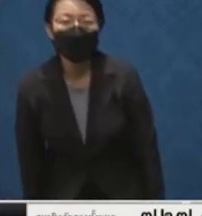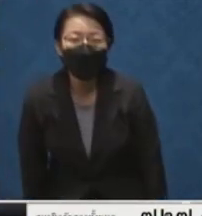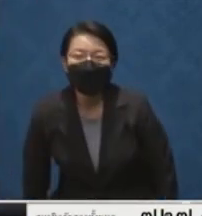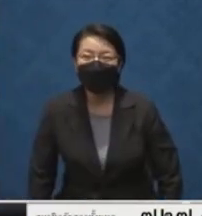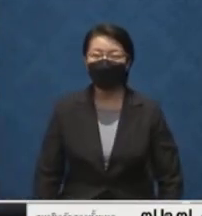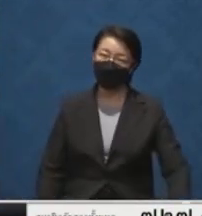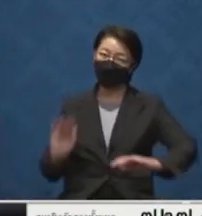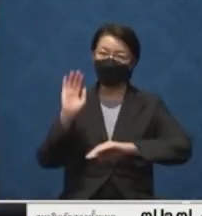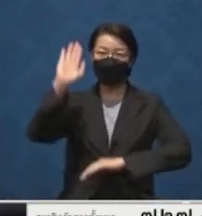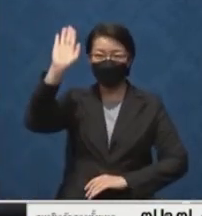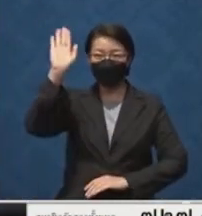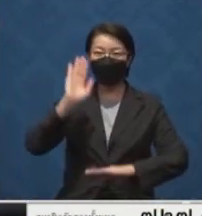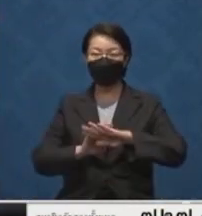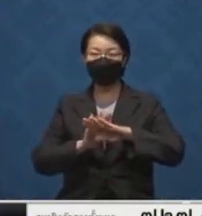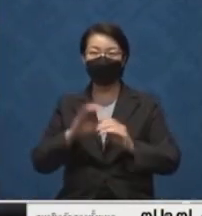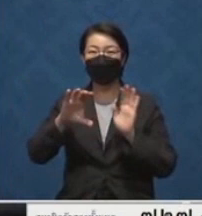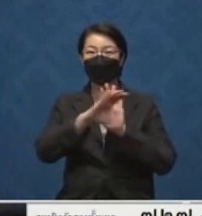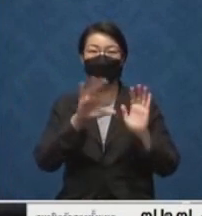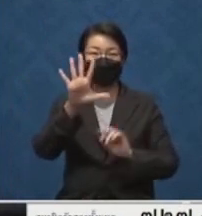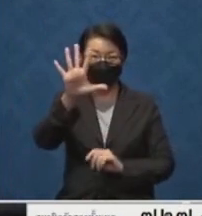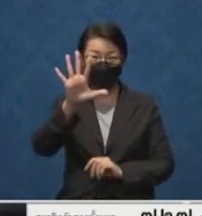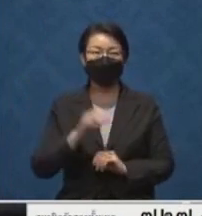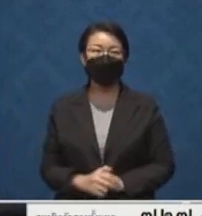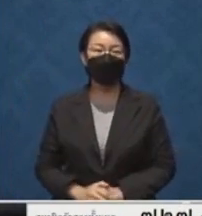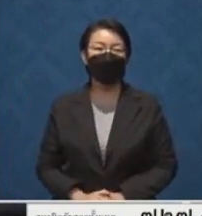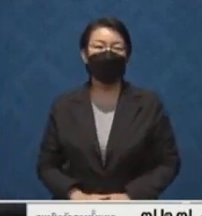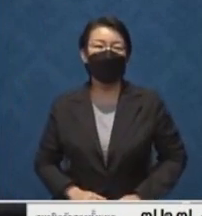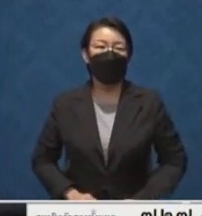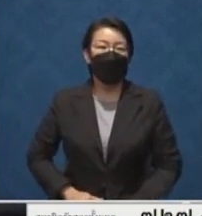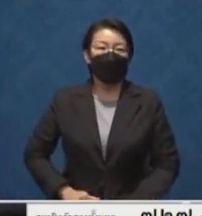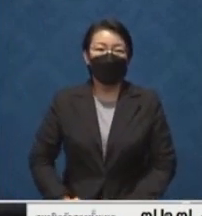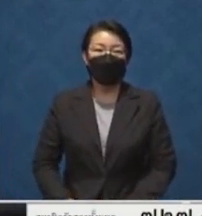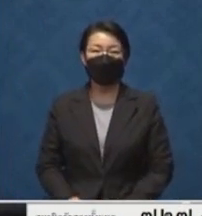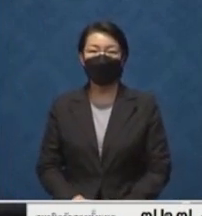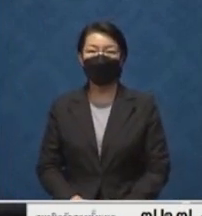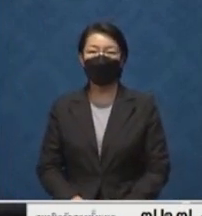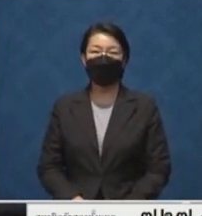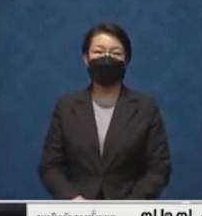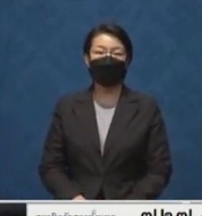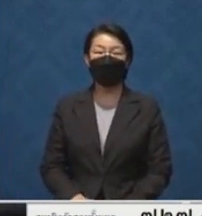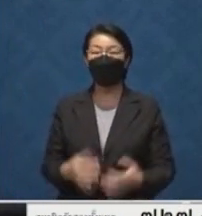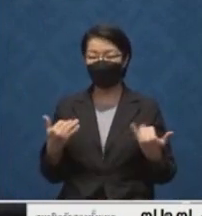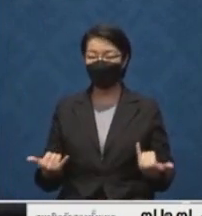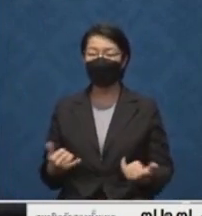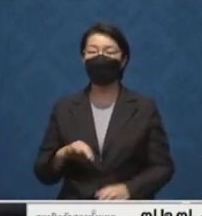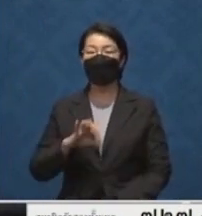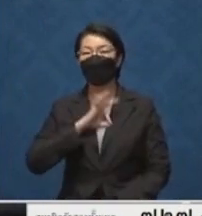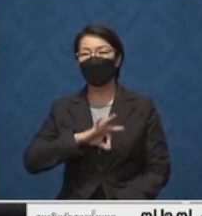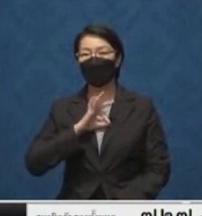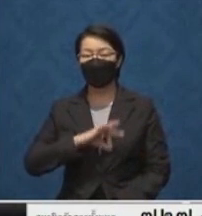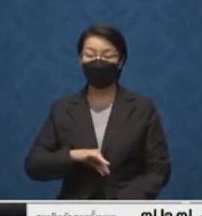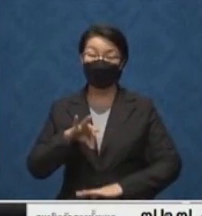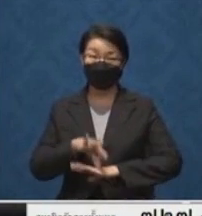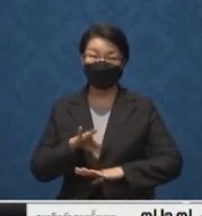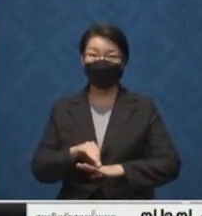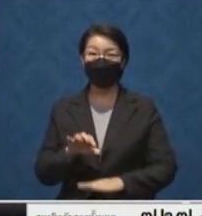านผมกิติศักดิ์รัตนวราหะสมาชิกรัฐสภาท่านประธาน